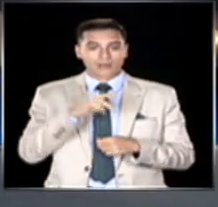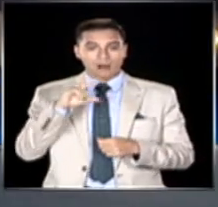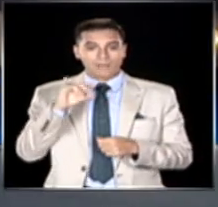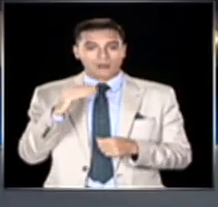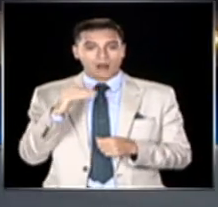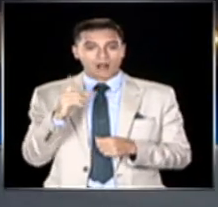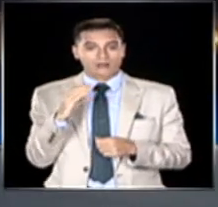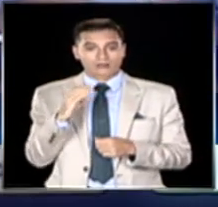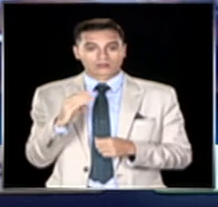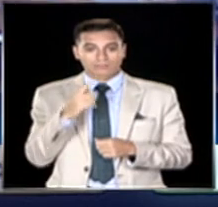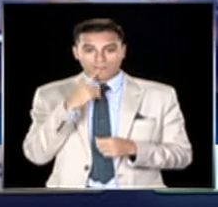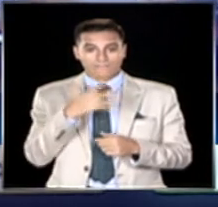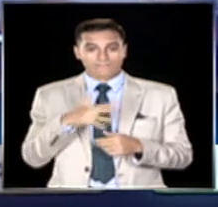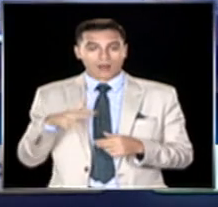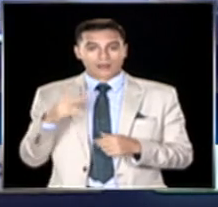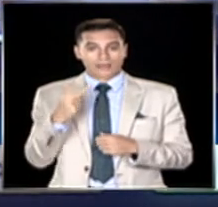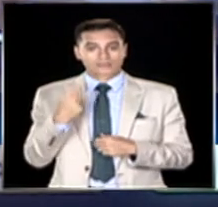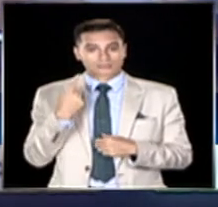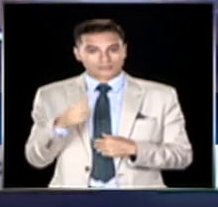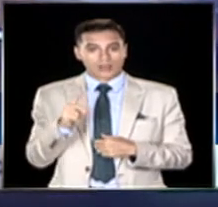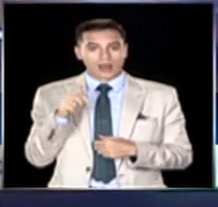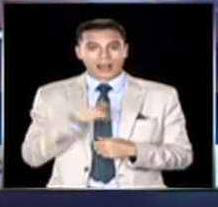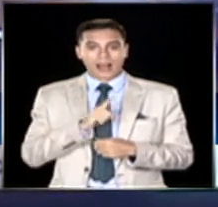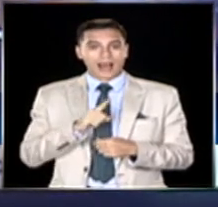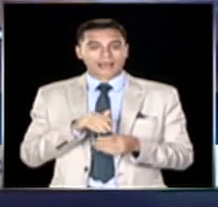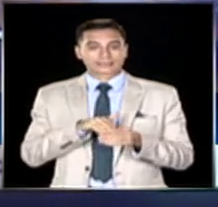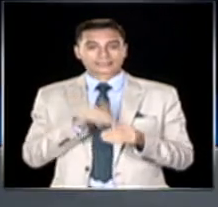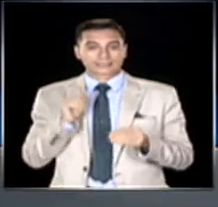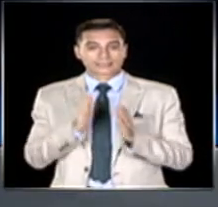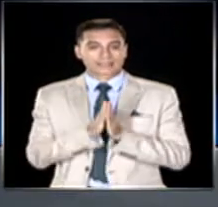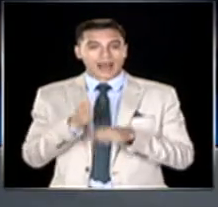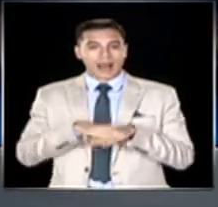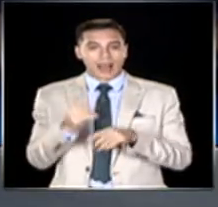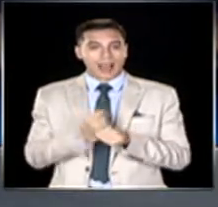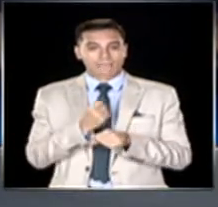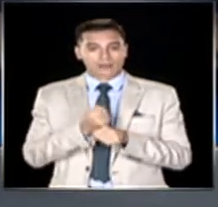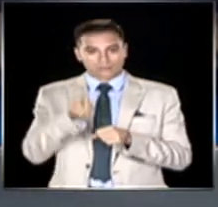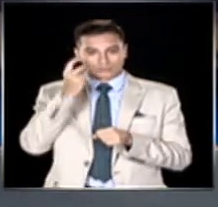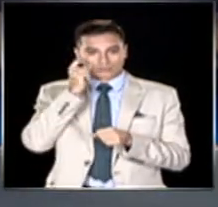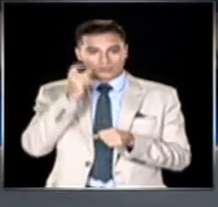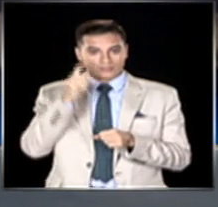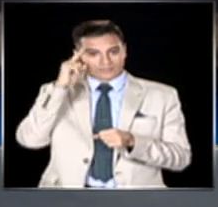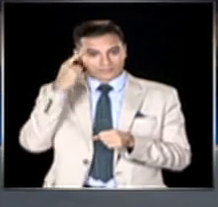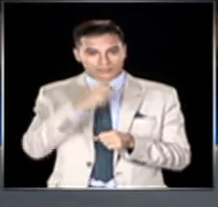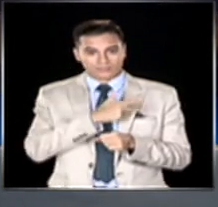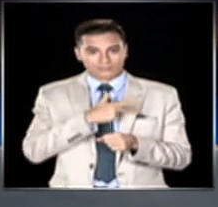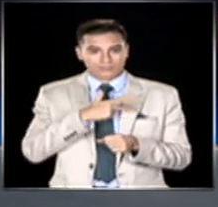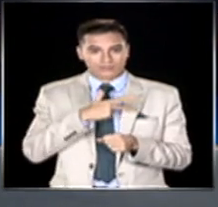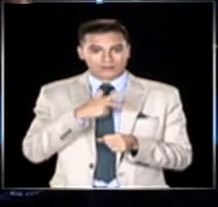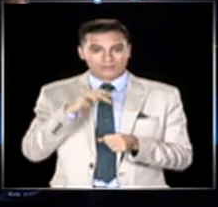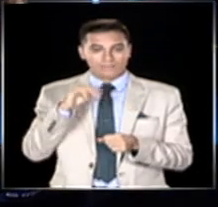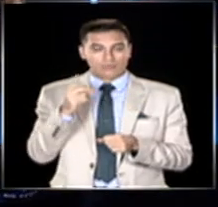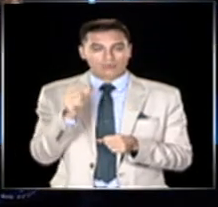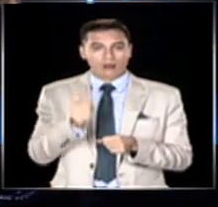المحرق؟ البحرين. صح. لا تعتذر عما فعلت هو ديوان لشاعر فلسطيني راحل، فمن هو؟ جبران خليل مطران.